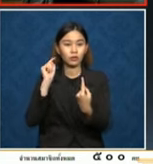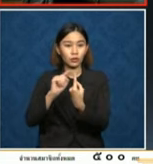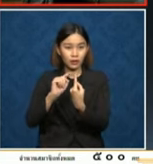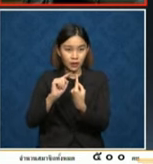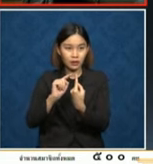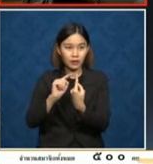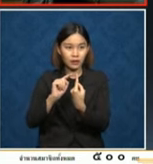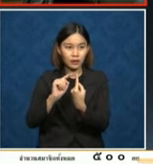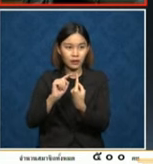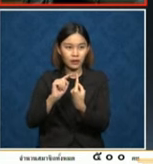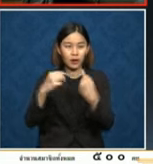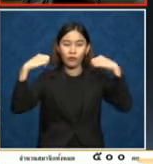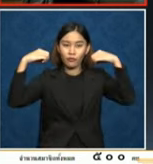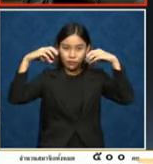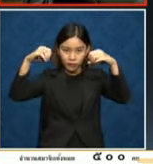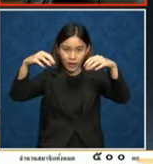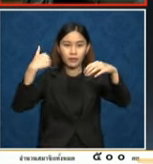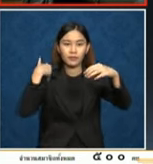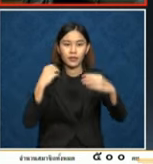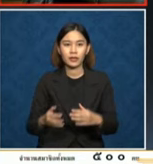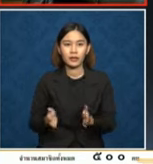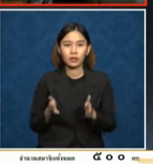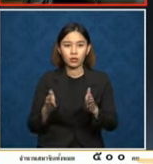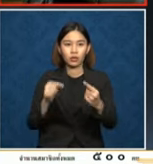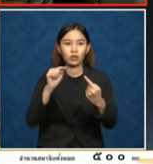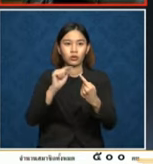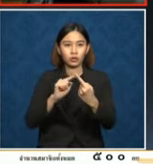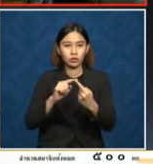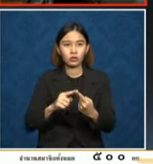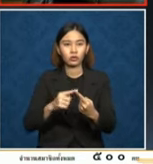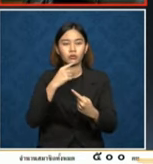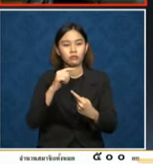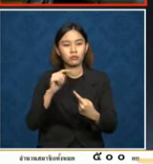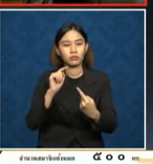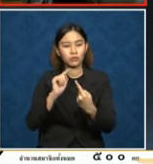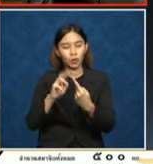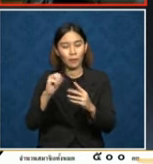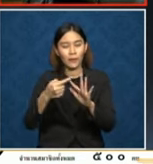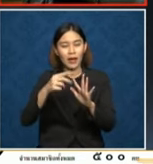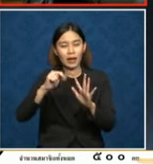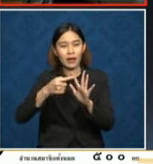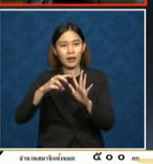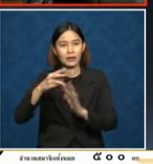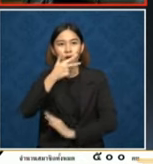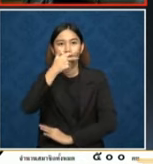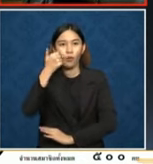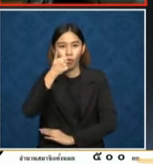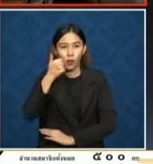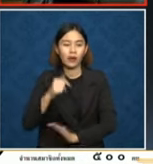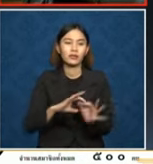ทั้งพร้อมไฟถนนเส้นนี้นะคะไปถึงมะนาวหวานนะคะขอให้ได้ดำเนินการต่ออย่างเร่งด่วน